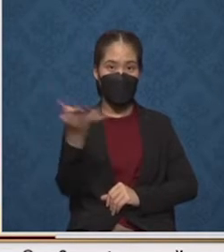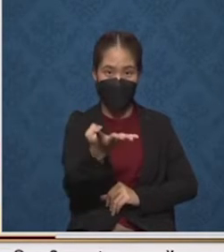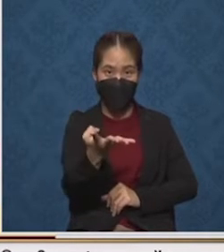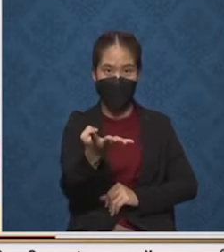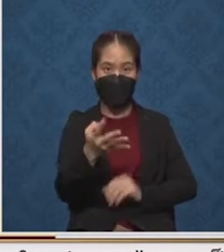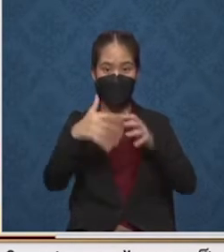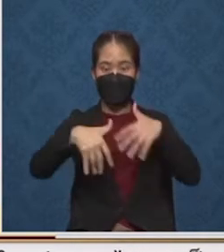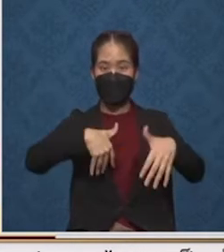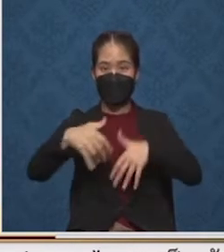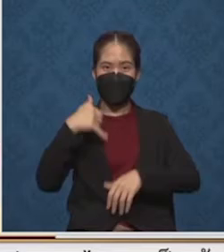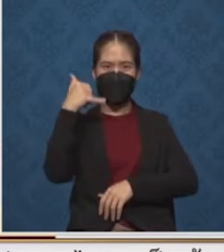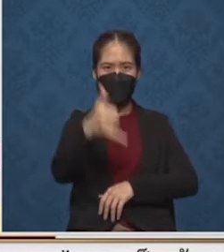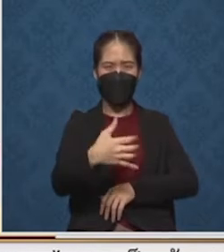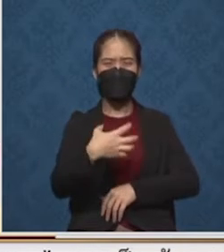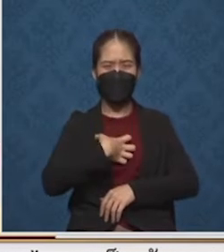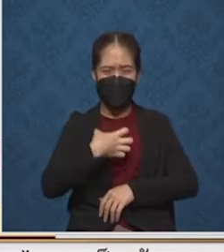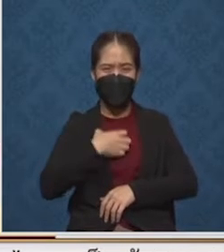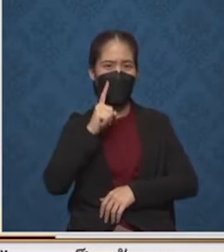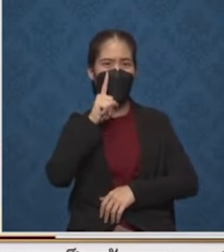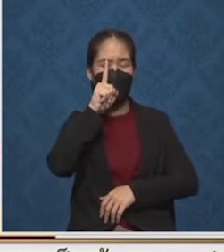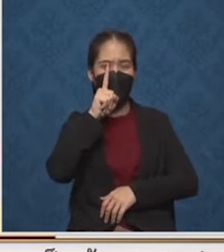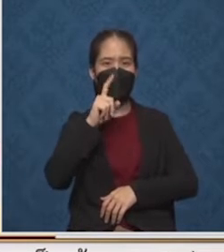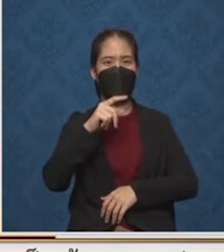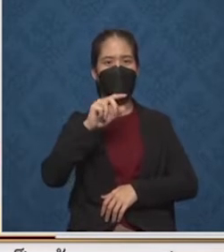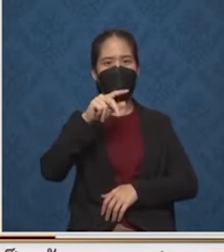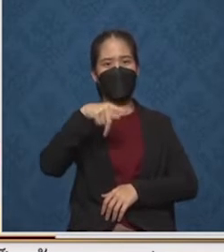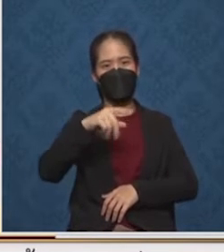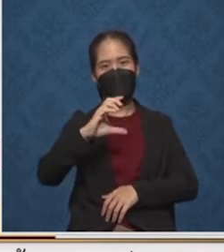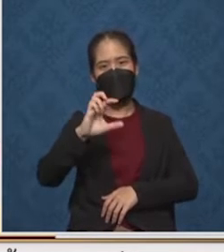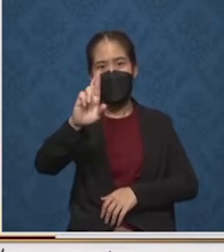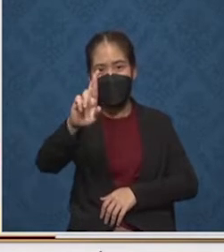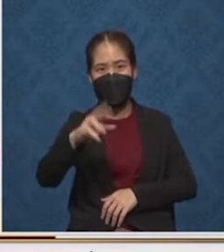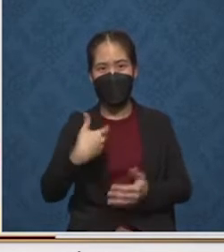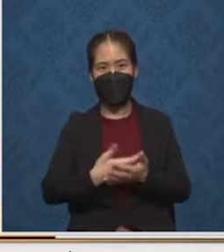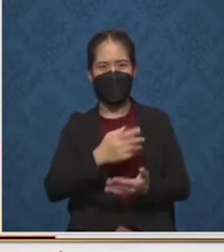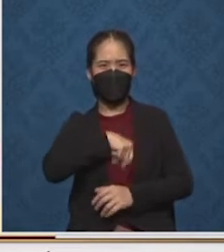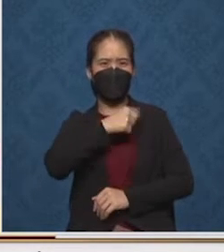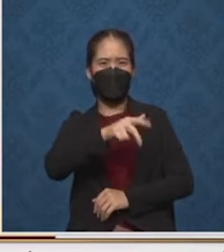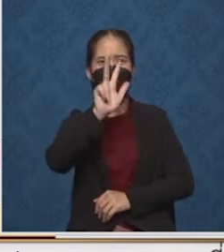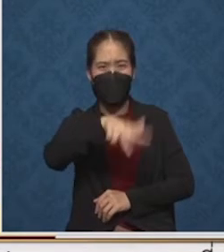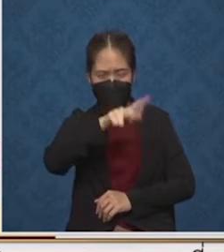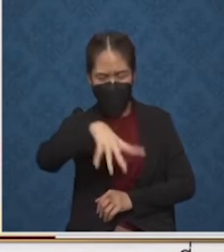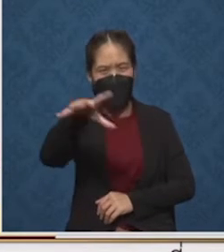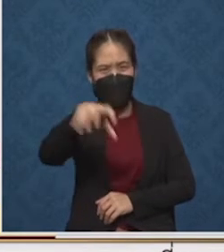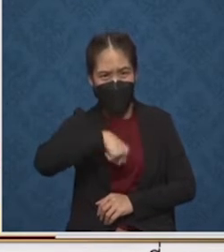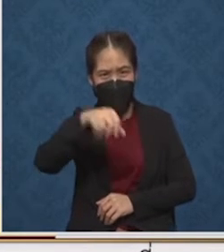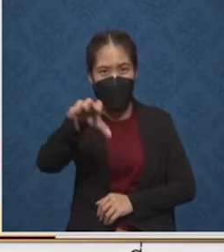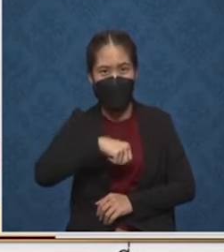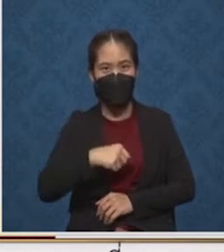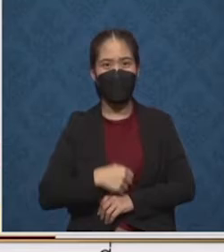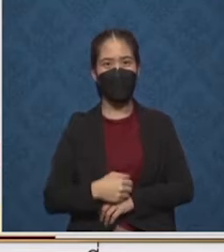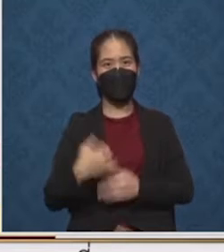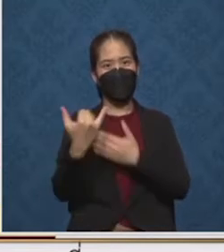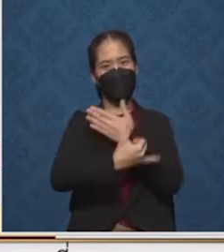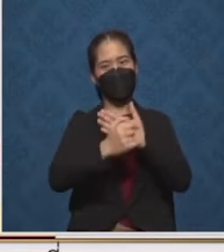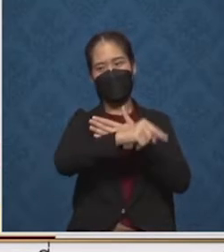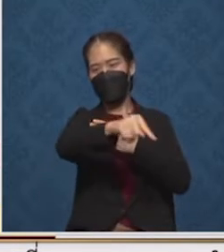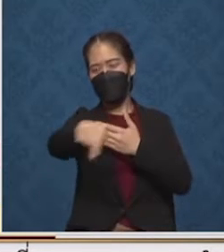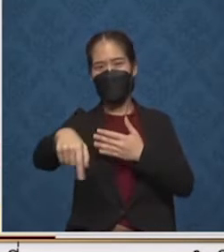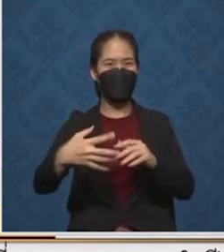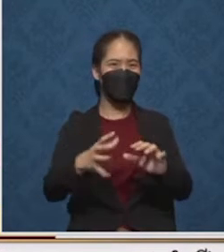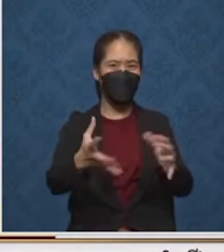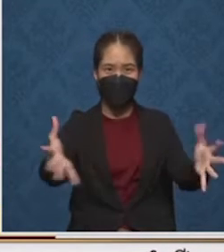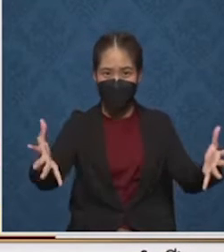ได้ตรวจ rt-pcrเสียงโดนสามัญก็เอาไม่มีประเทศไหนเมืองไหนแล้วครับที่ประชาชนวิ่งก็